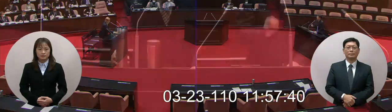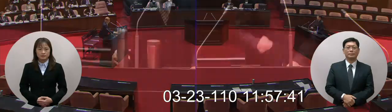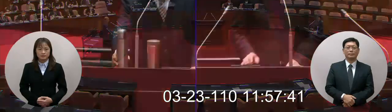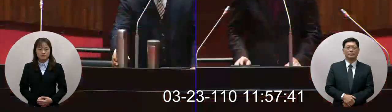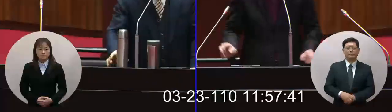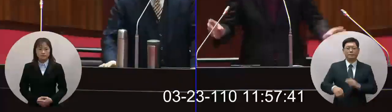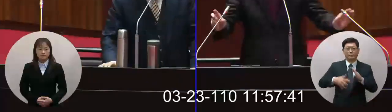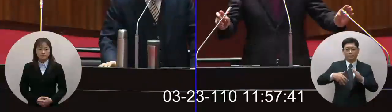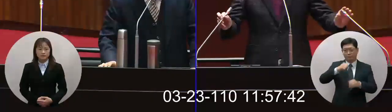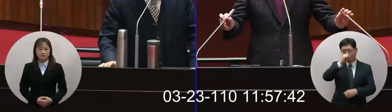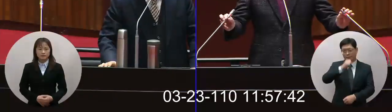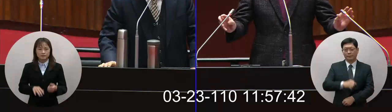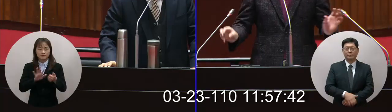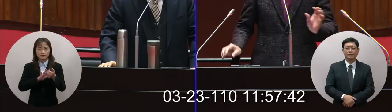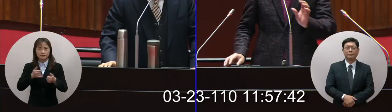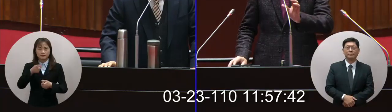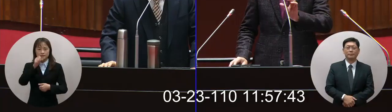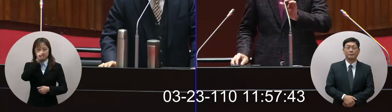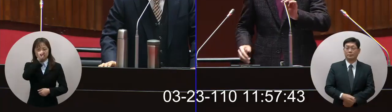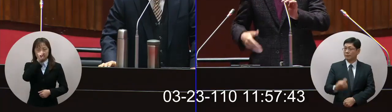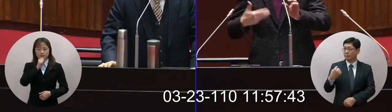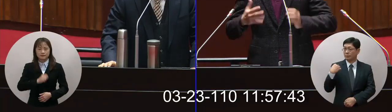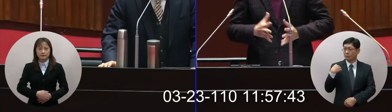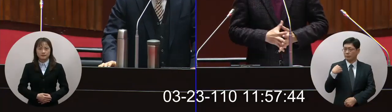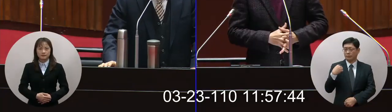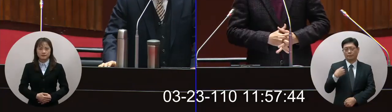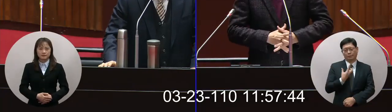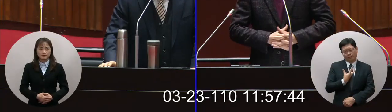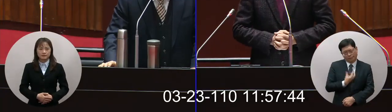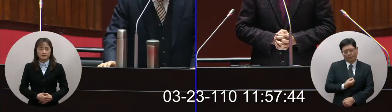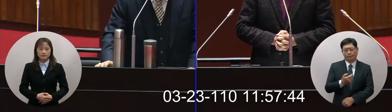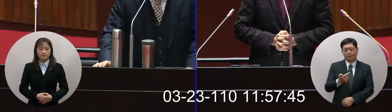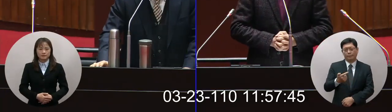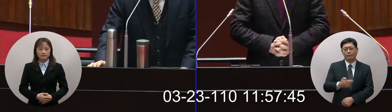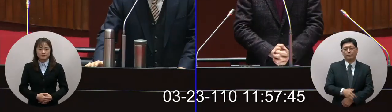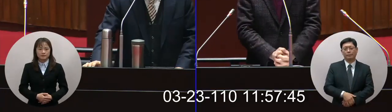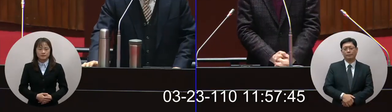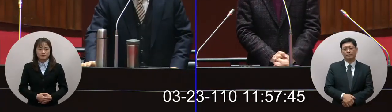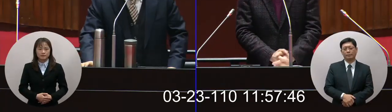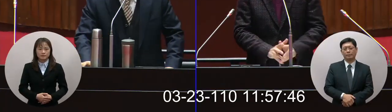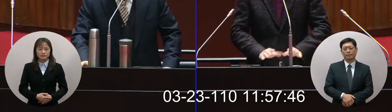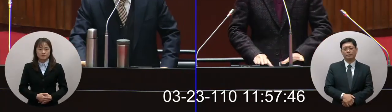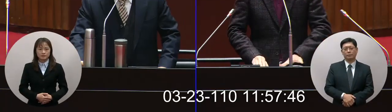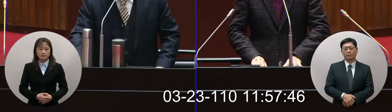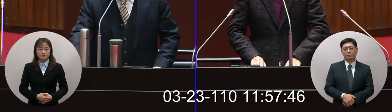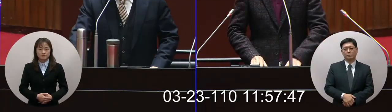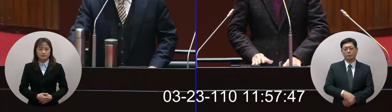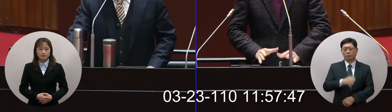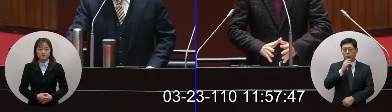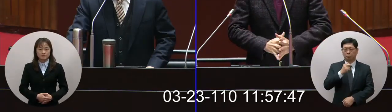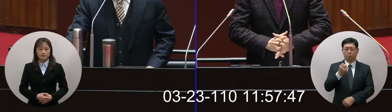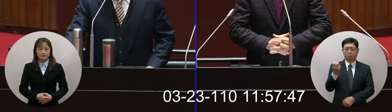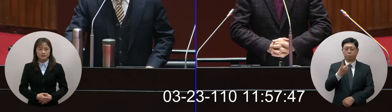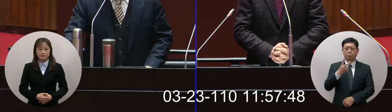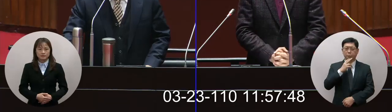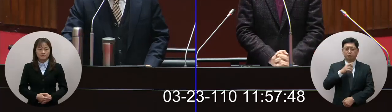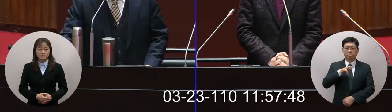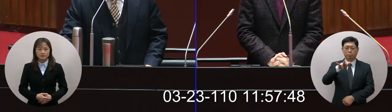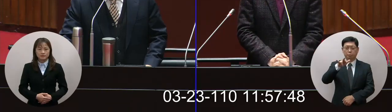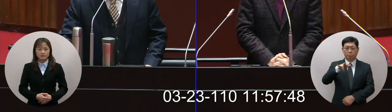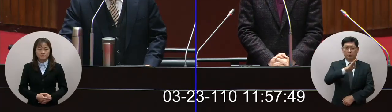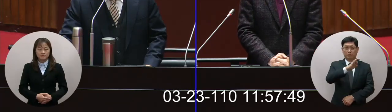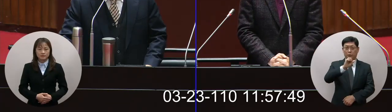苏院长好， 副院长好。 昨天很难过的心情呐哈，两架 F-51